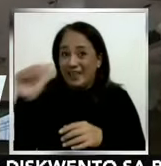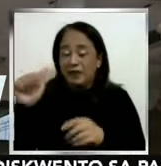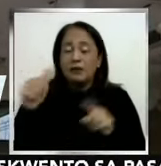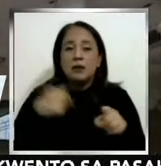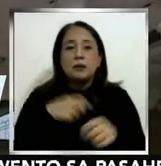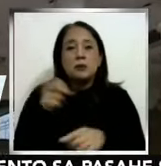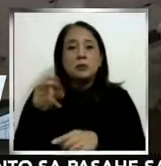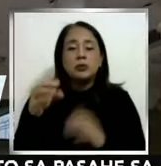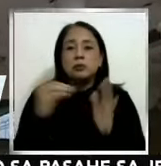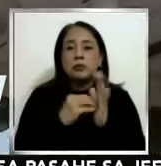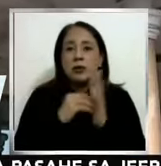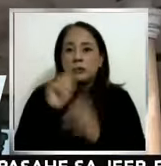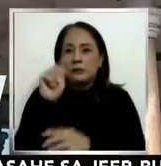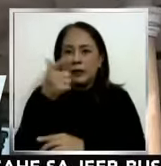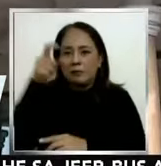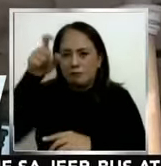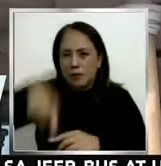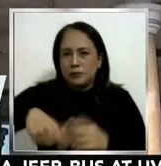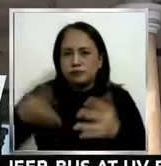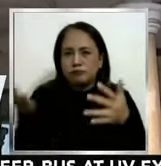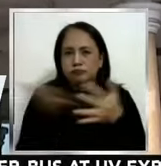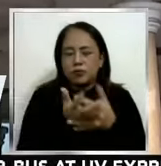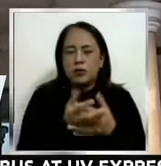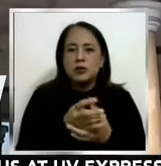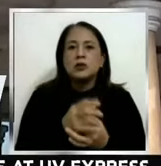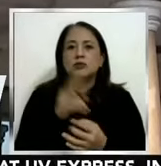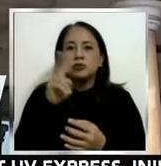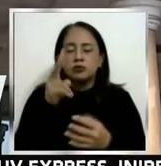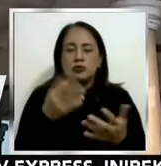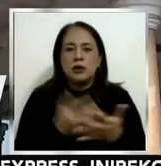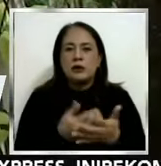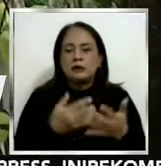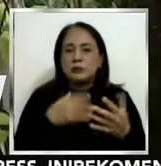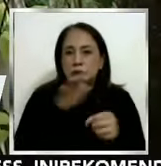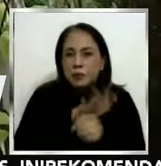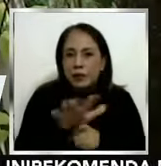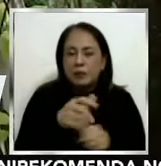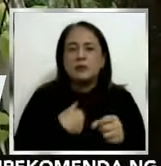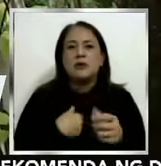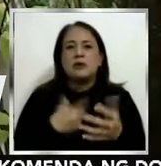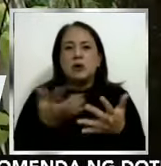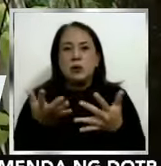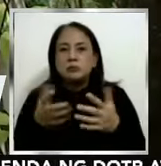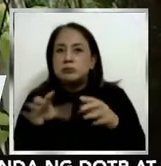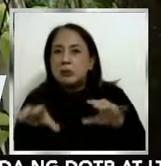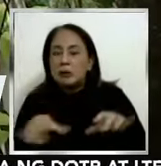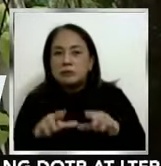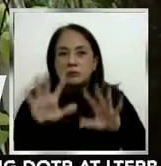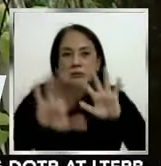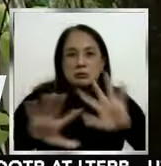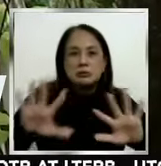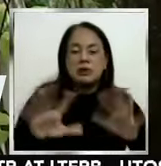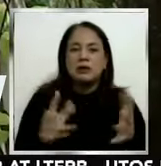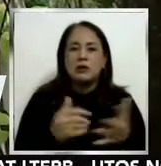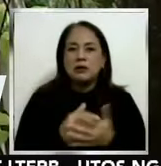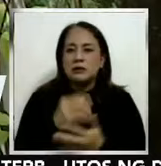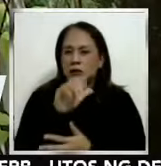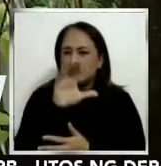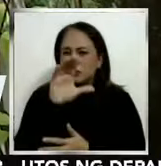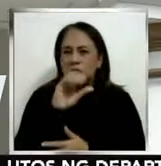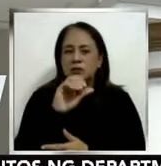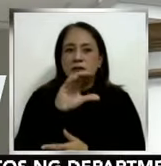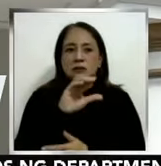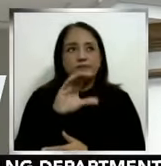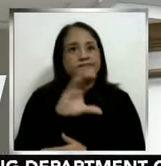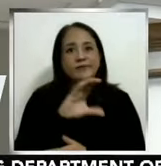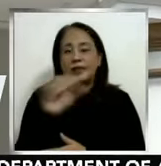na ihain ang 2 kasong rape at acts of lasciviousness laban kay Navarro. Ang sabi noon ng CA, may jurisdiction ng korte na